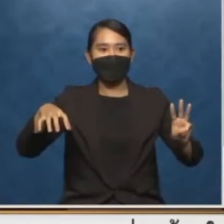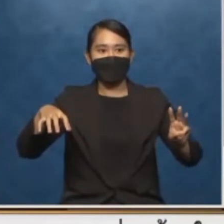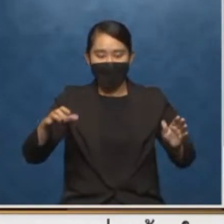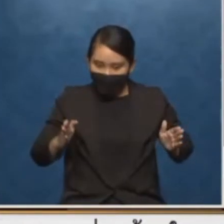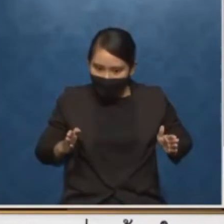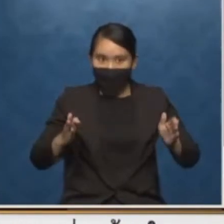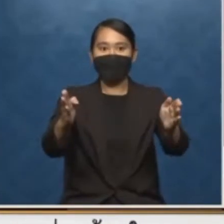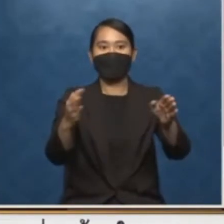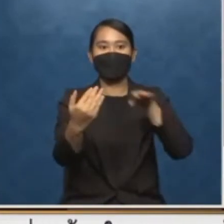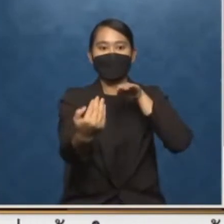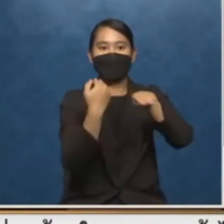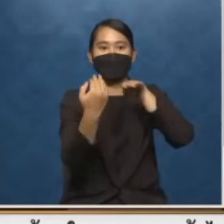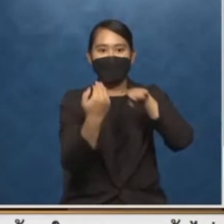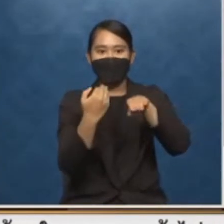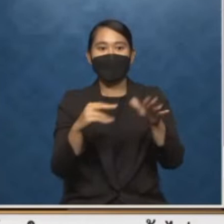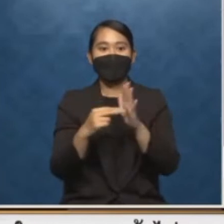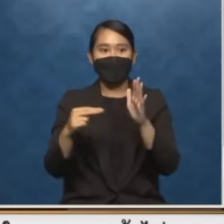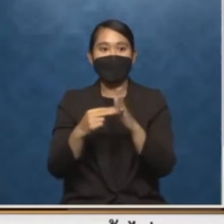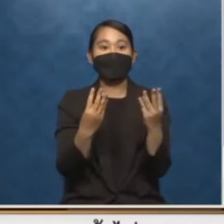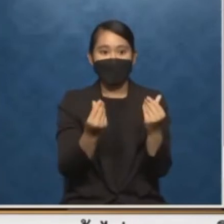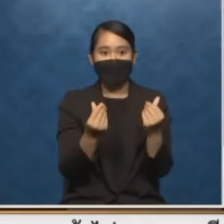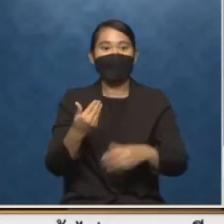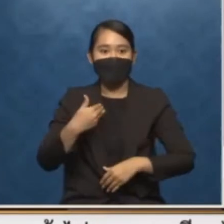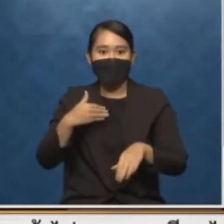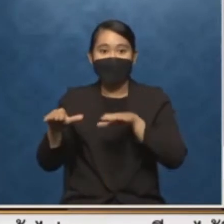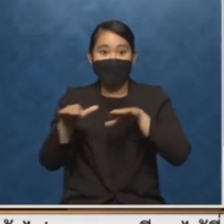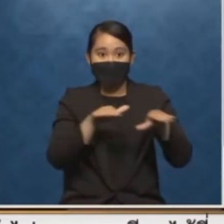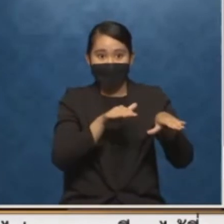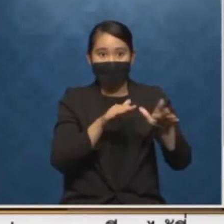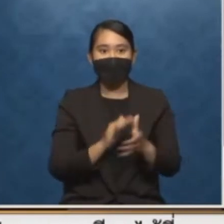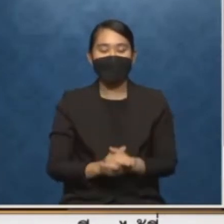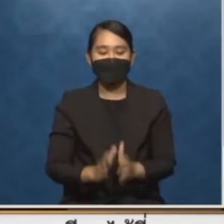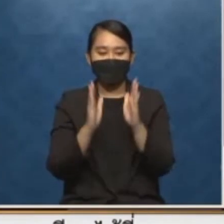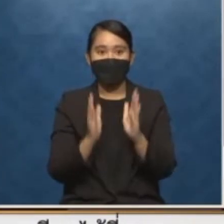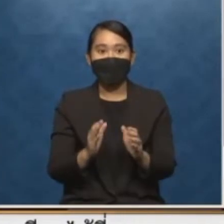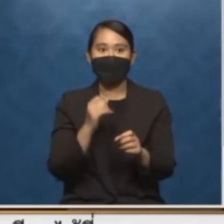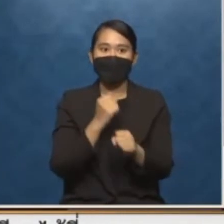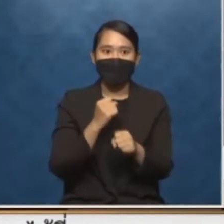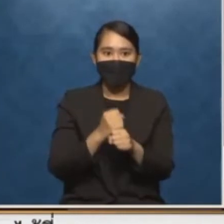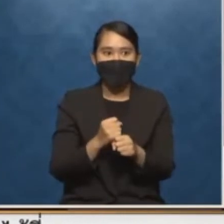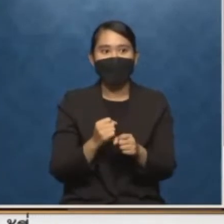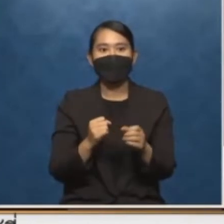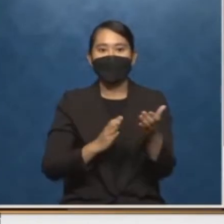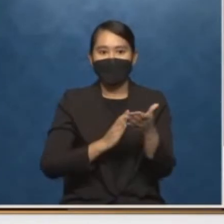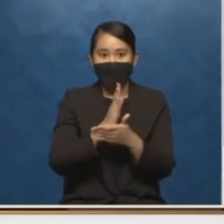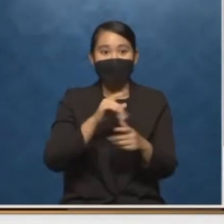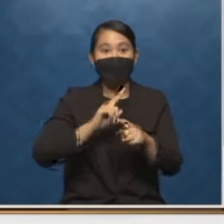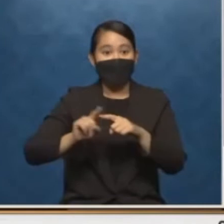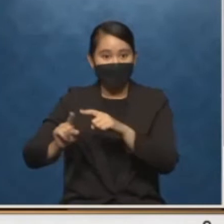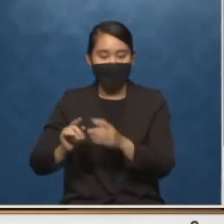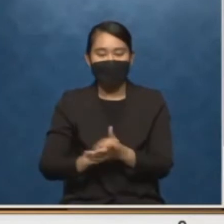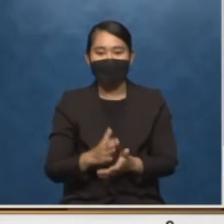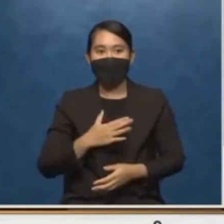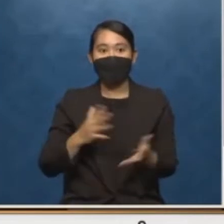ใหญ่เลยอันนี้คือความพร้อมแล้วการเตรียมบุคคลเตรียมบุคลากรนี่ผมได้ประสานกับทาง